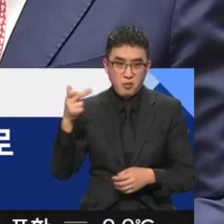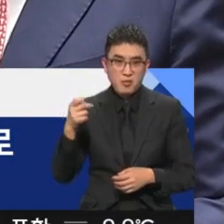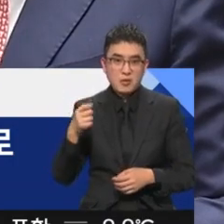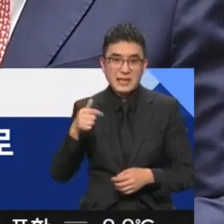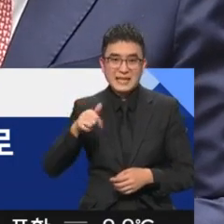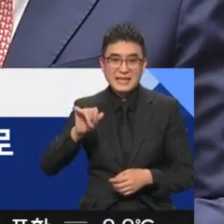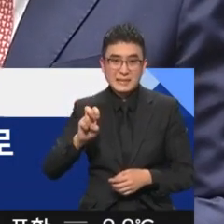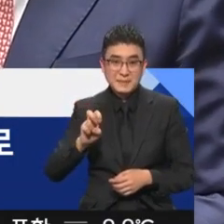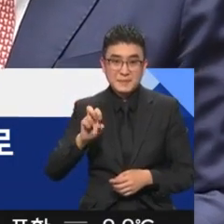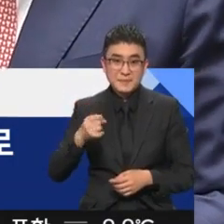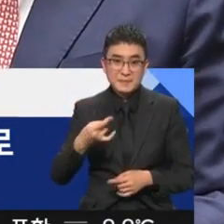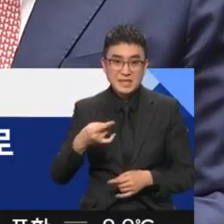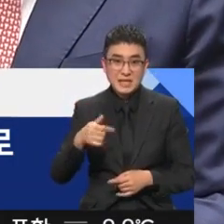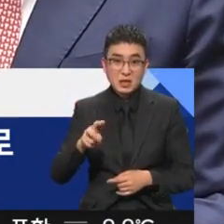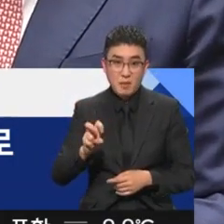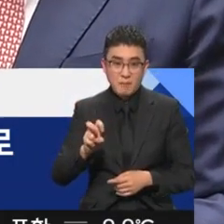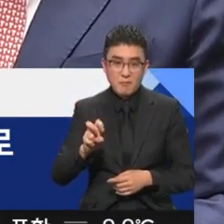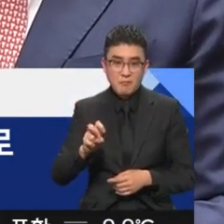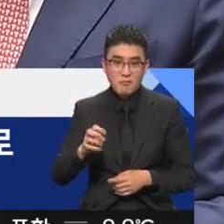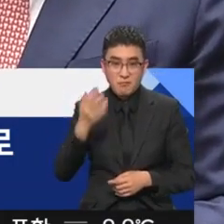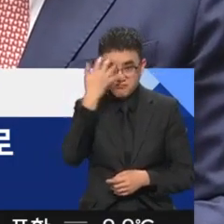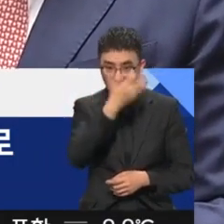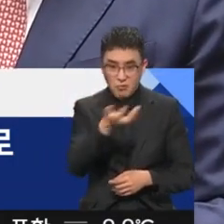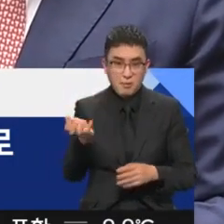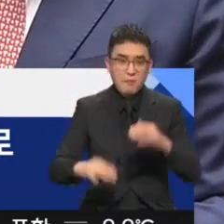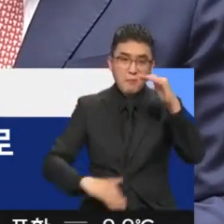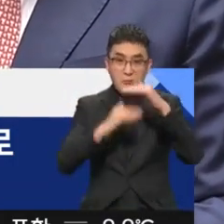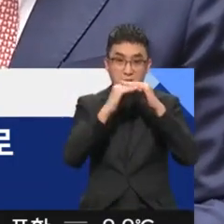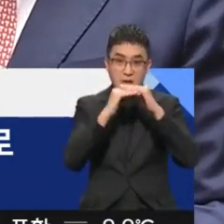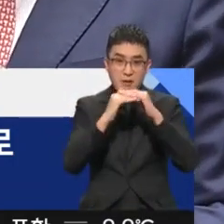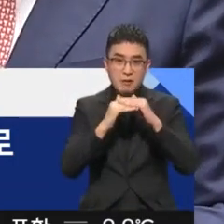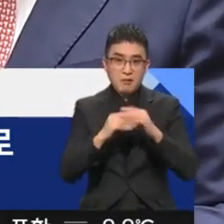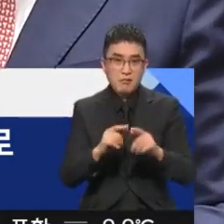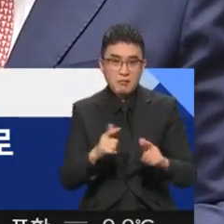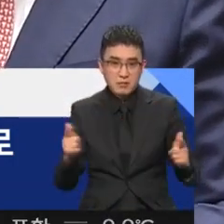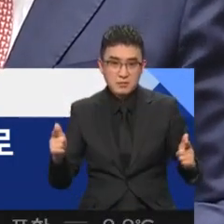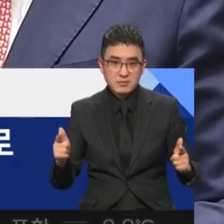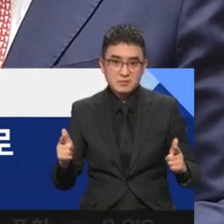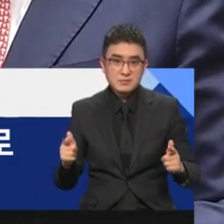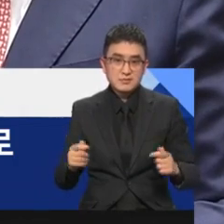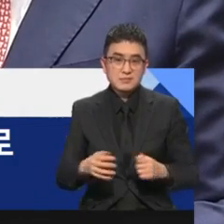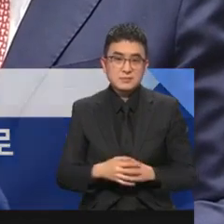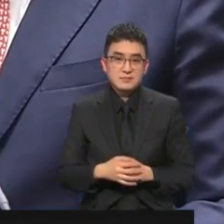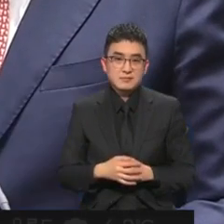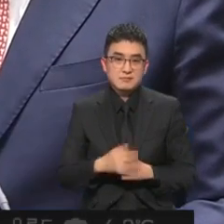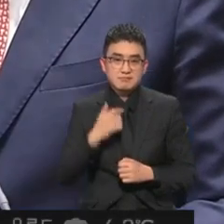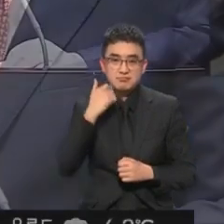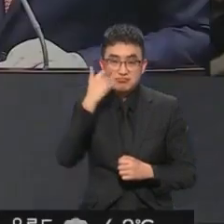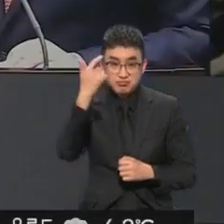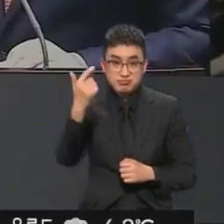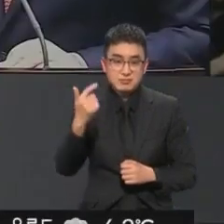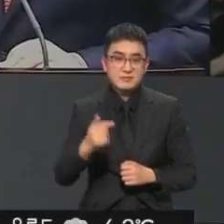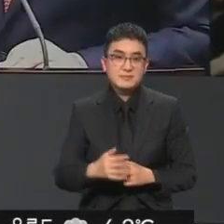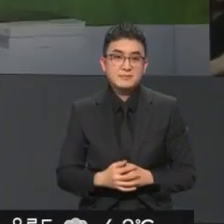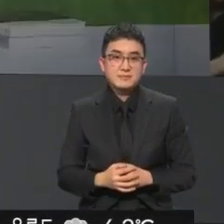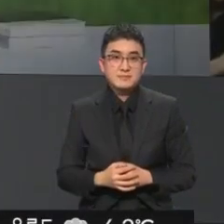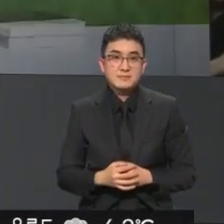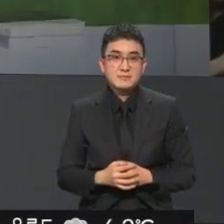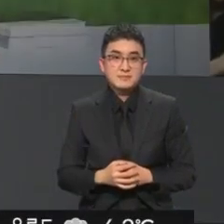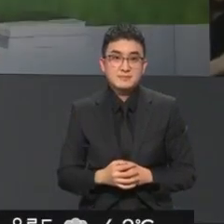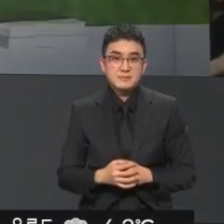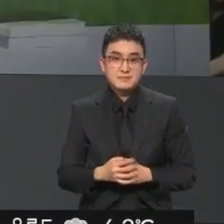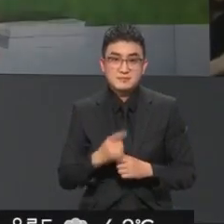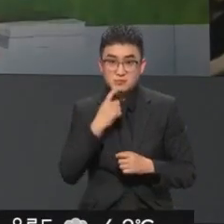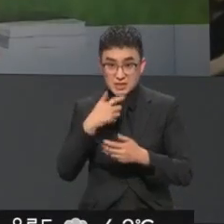아닌 것으로 드러나도 속의 목적을 드러나게 하는 남는 장사가 되기 때문에. 네, 민주당은 김건희